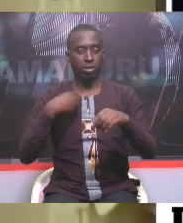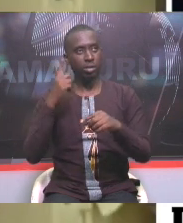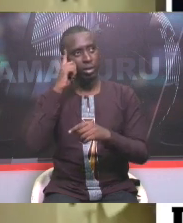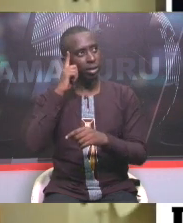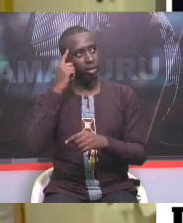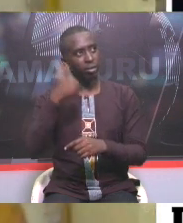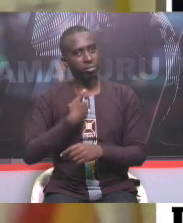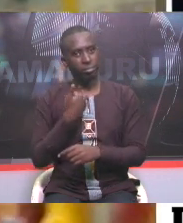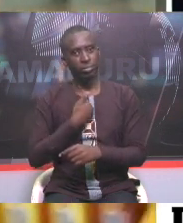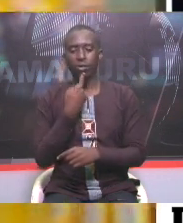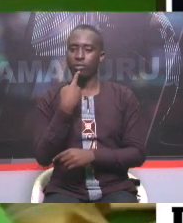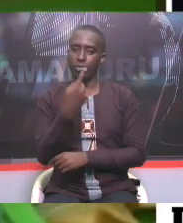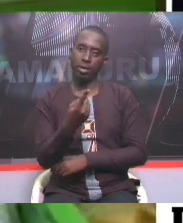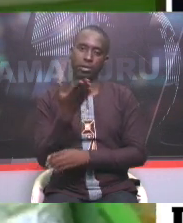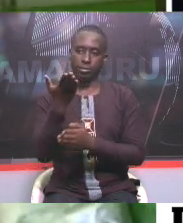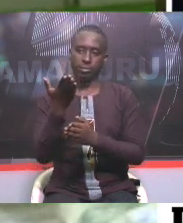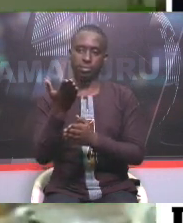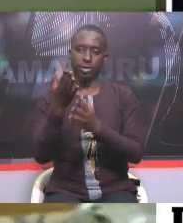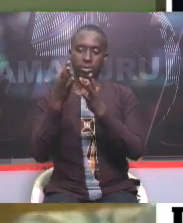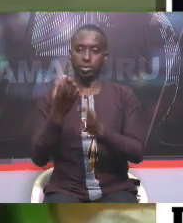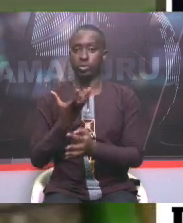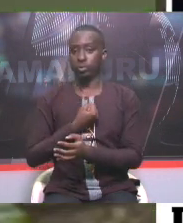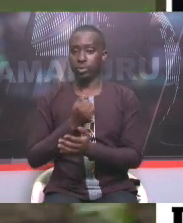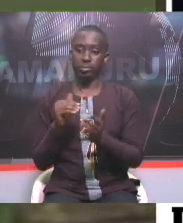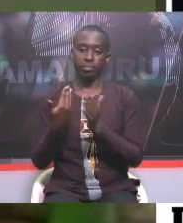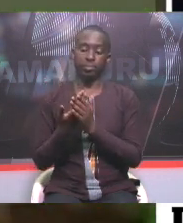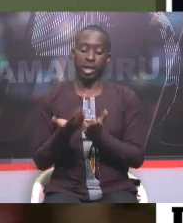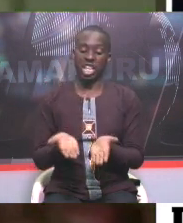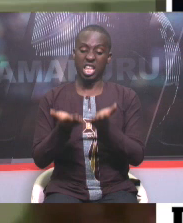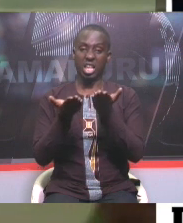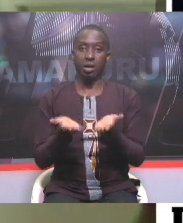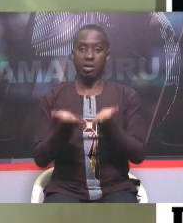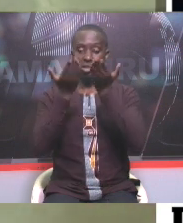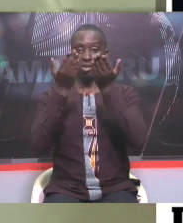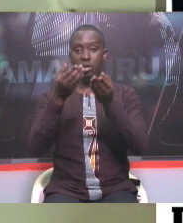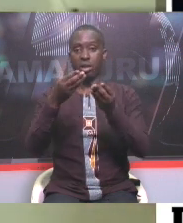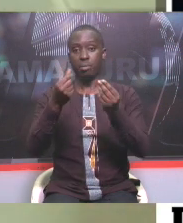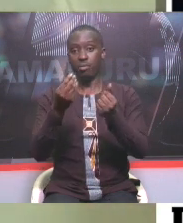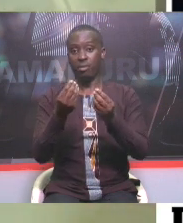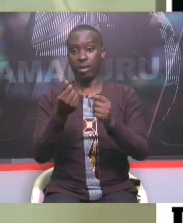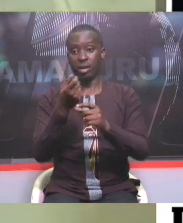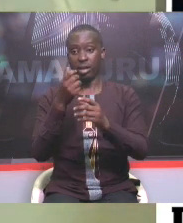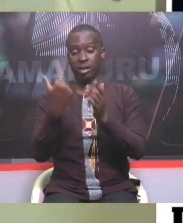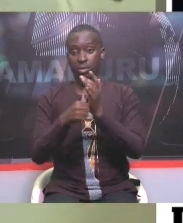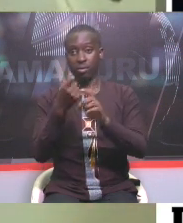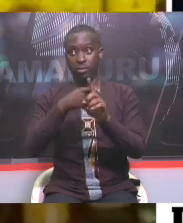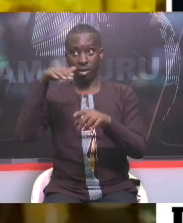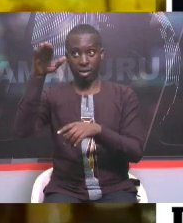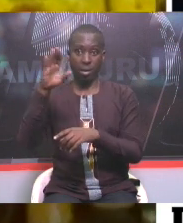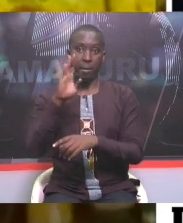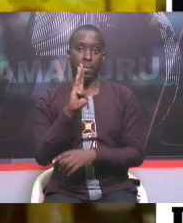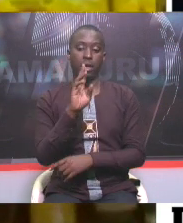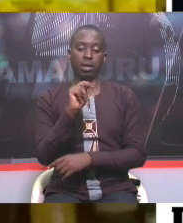nyurabwenge yanjye, nuko iyi inflation dufite cyari izamuka ry'ibiciro ni ikibazo kirimo guturuka hanze BNR cyangwa